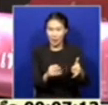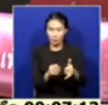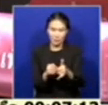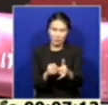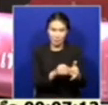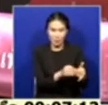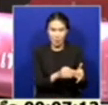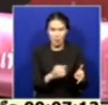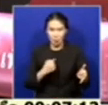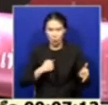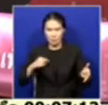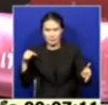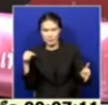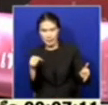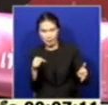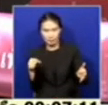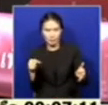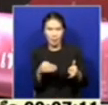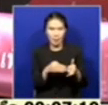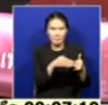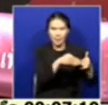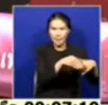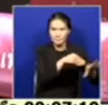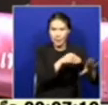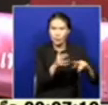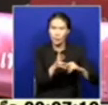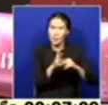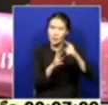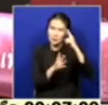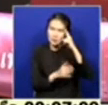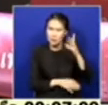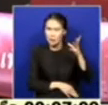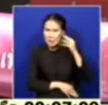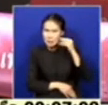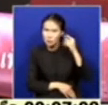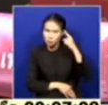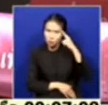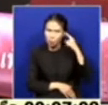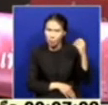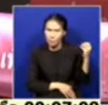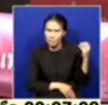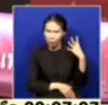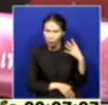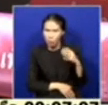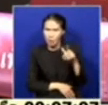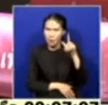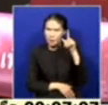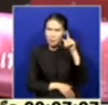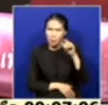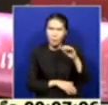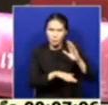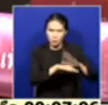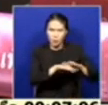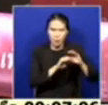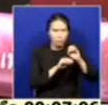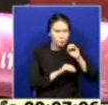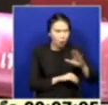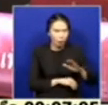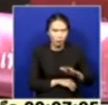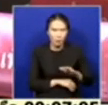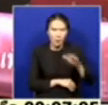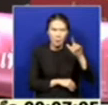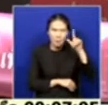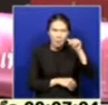ดถ้าสมมุติคนที่อุ้มวันเฉลิมไป